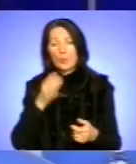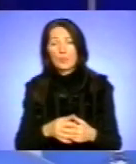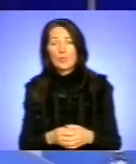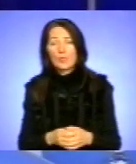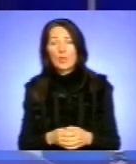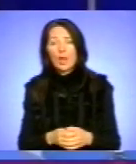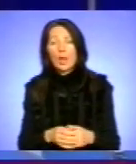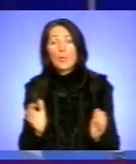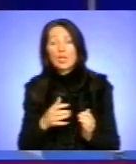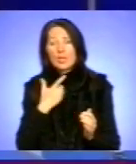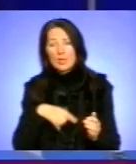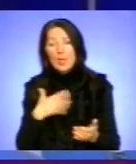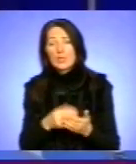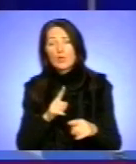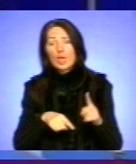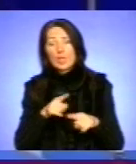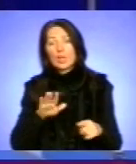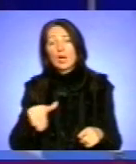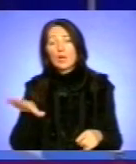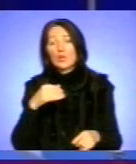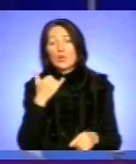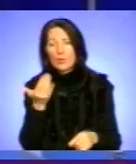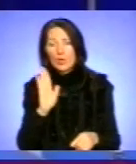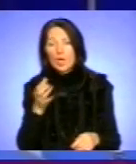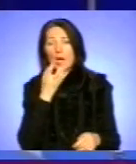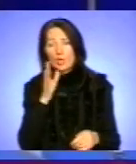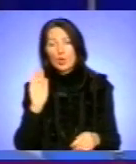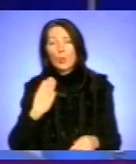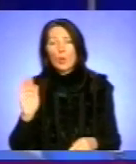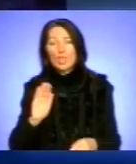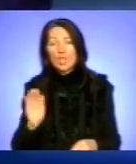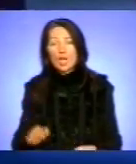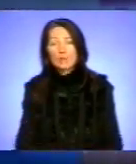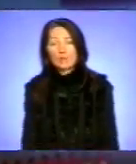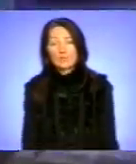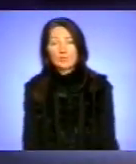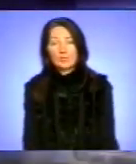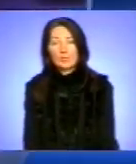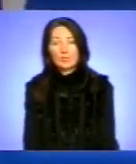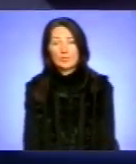Бережіть себе і своїх рідних, і нехай все у вас буде гаразд. До побачення.